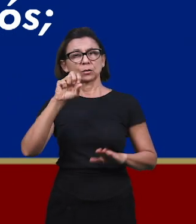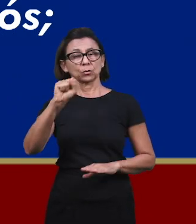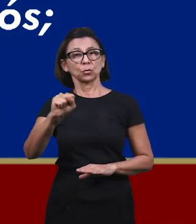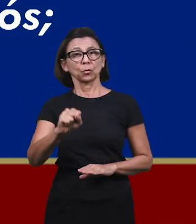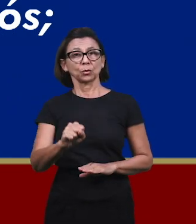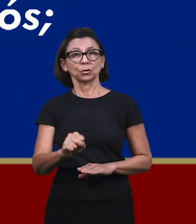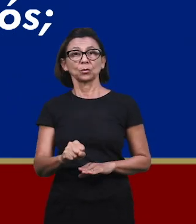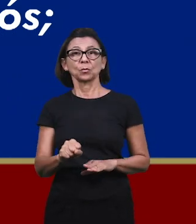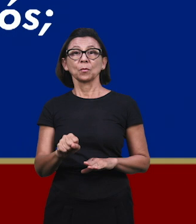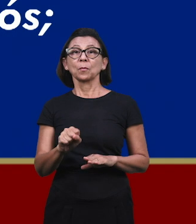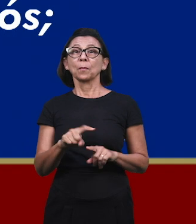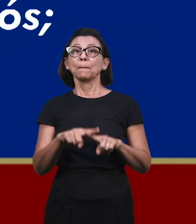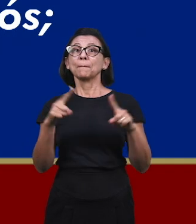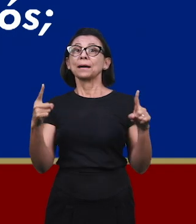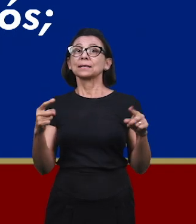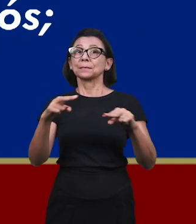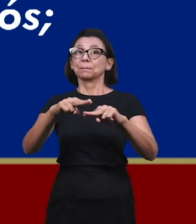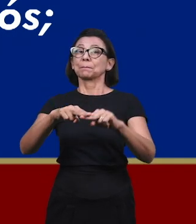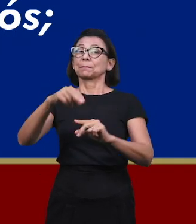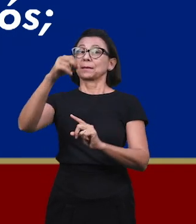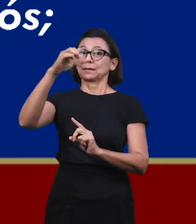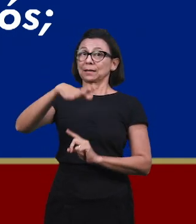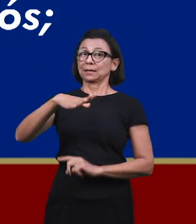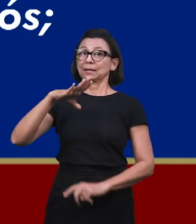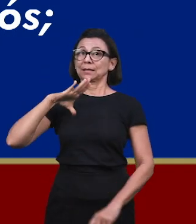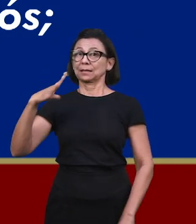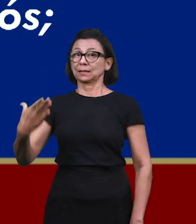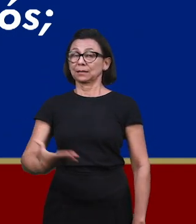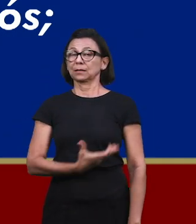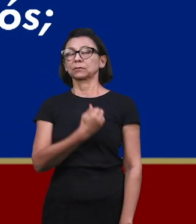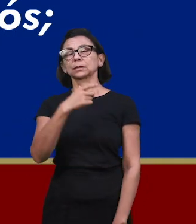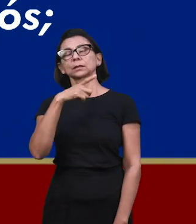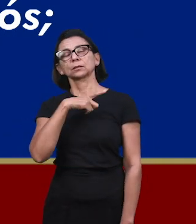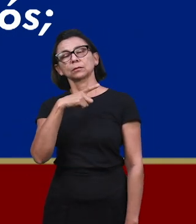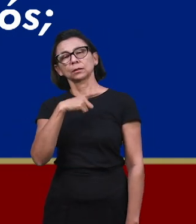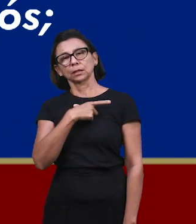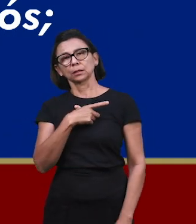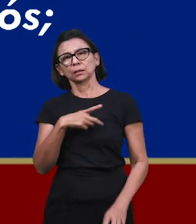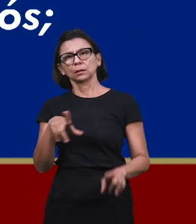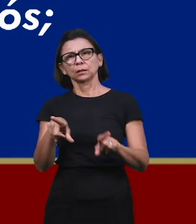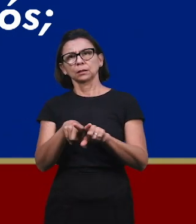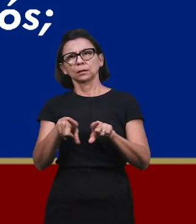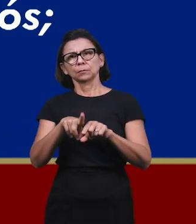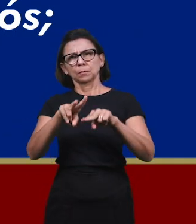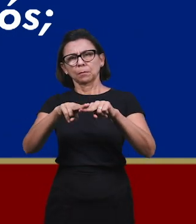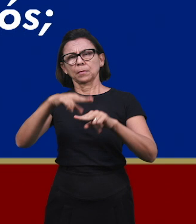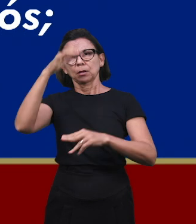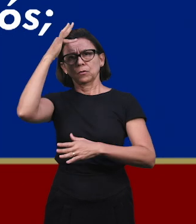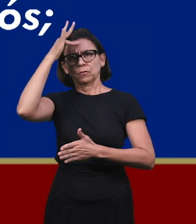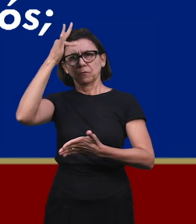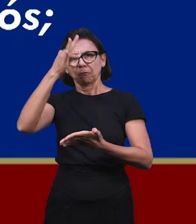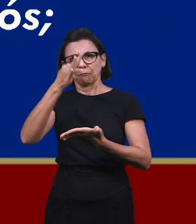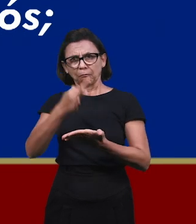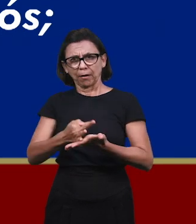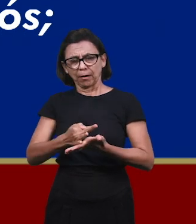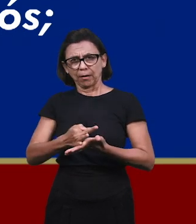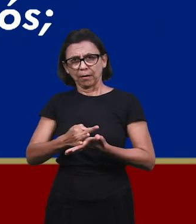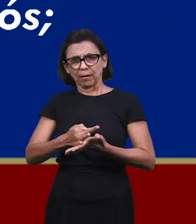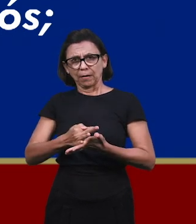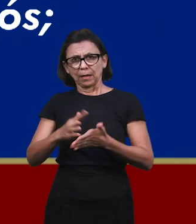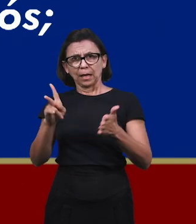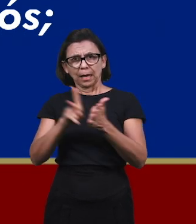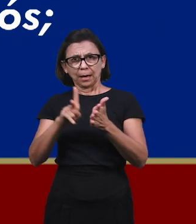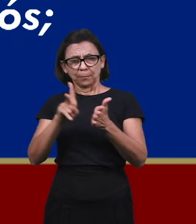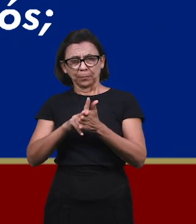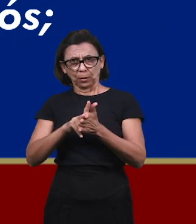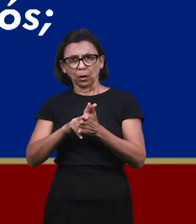par le moyen de la foi. Et cela ne vient pas de vous, ne vient pas de l'homme, est un don de Dieu.